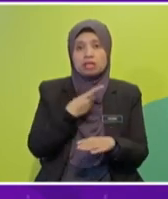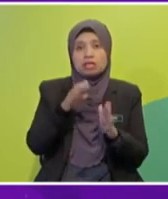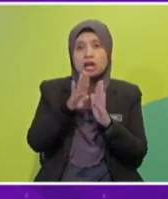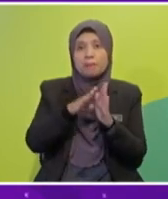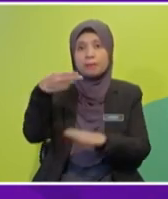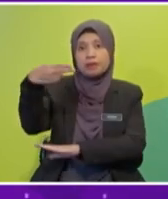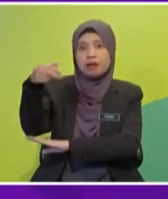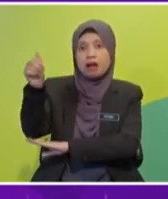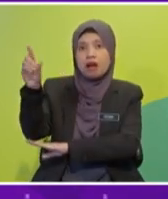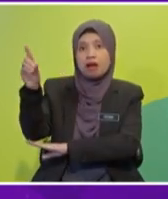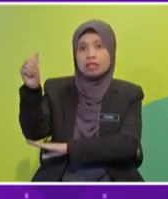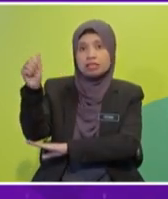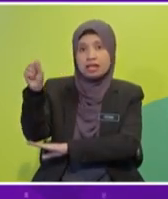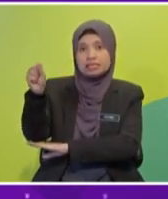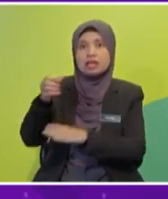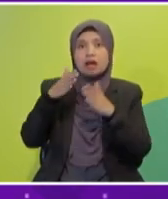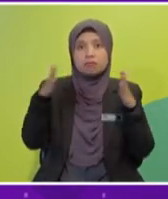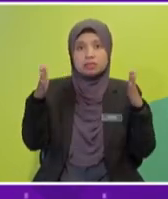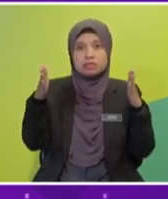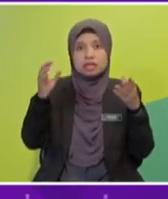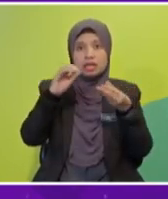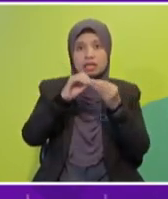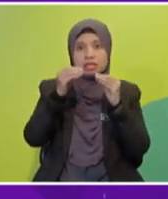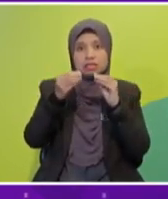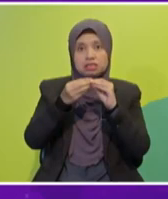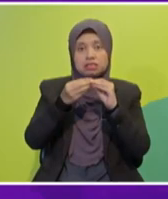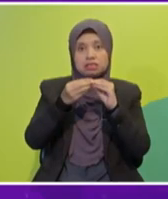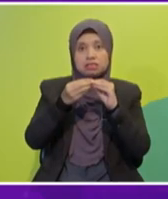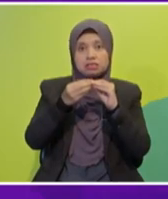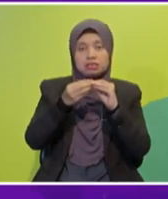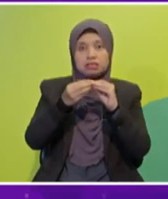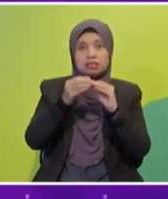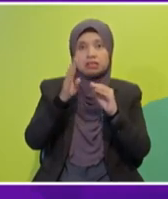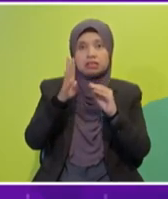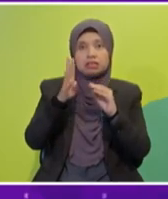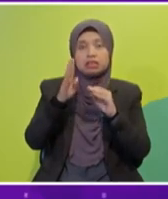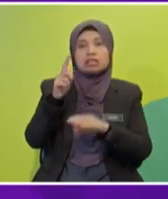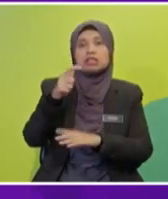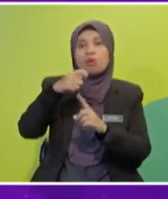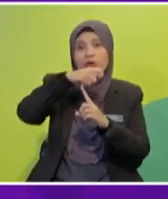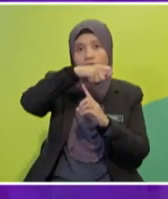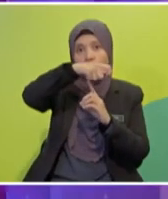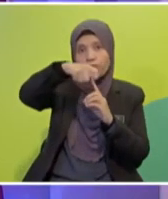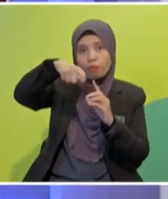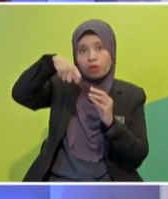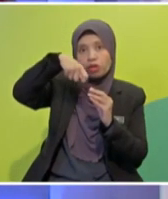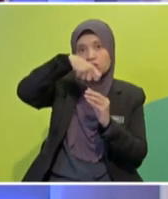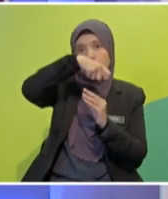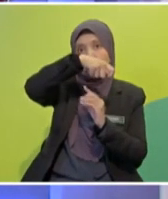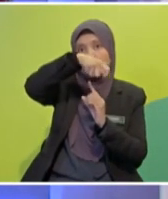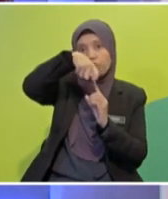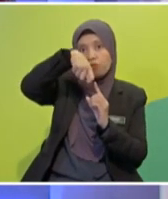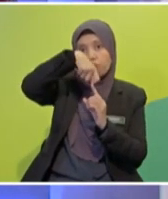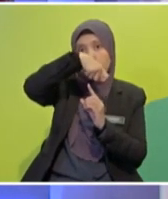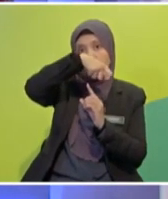besar. Dan yang seterusnya, contoh seterusnya tawaf, tawaf pun kita tidak boleh melakukannya